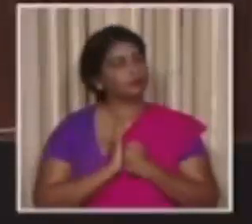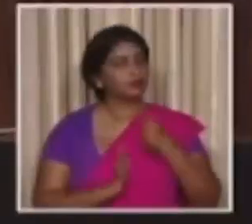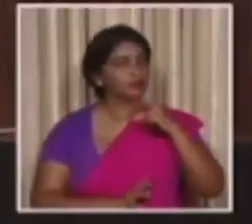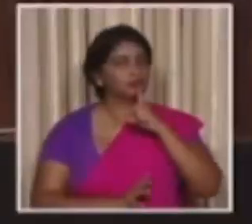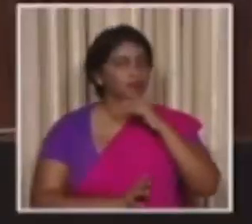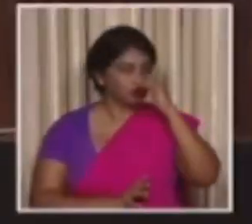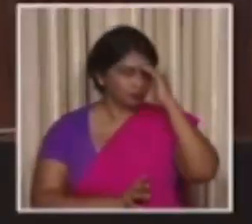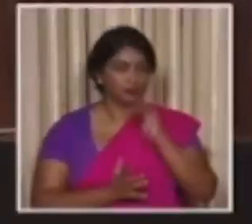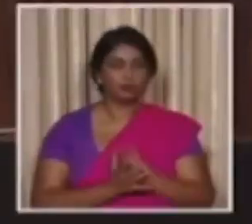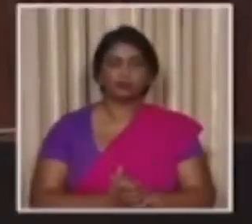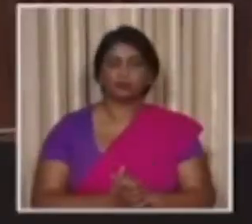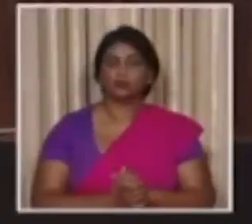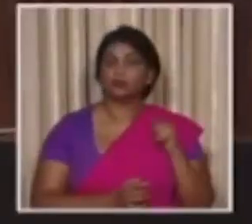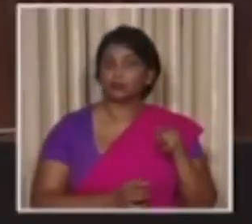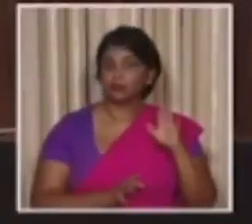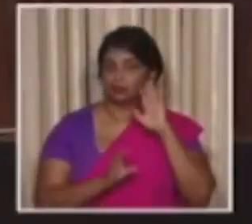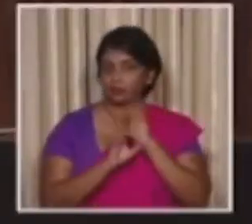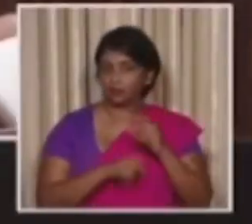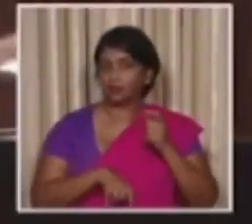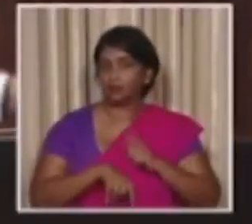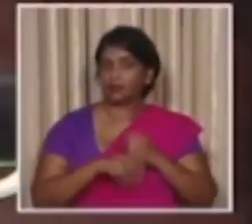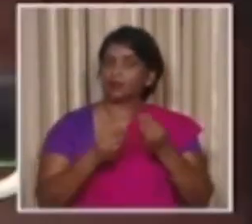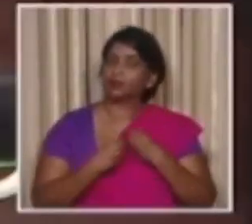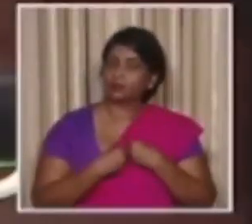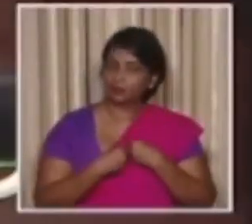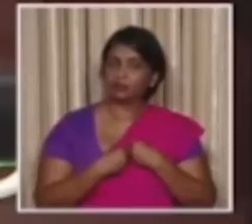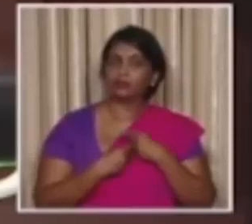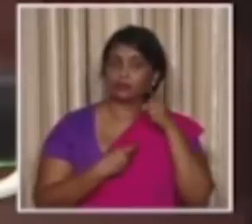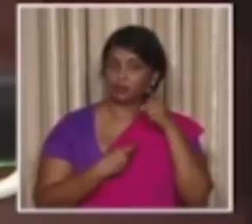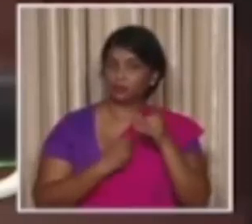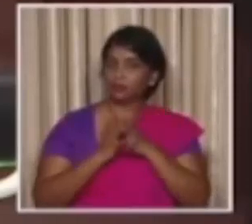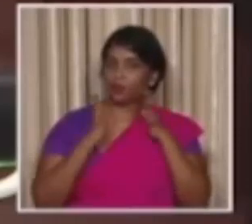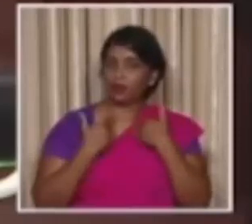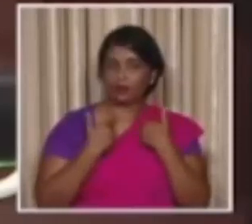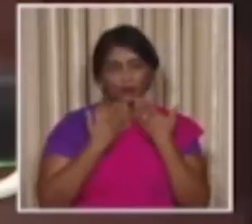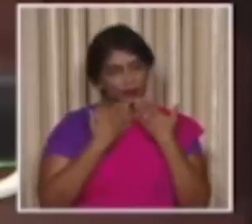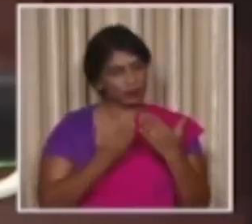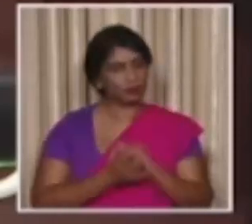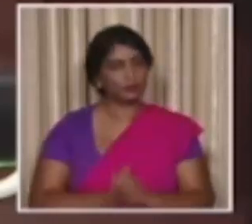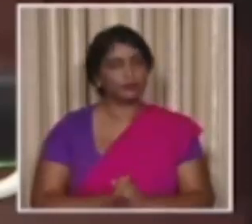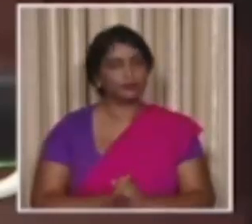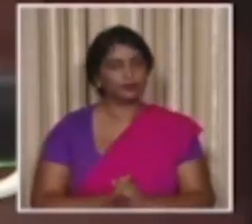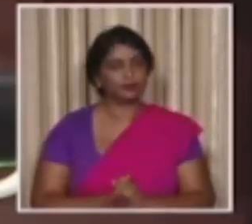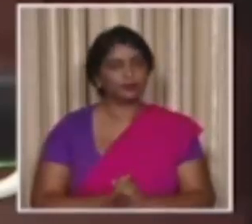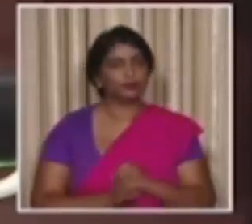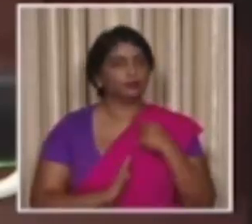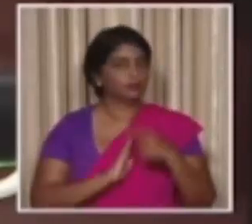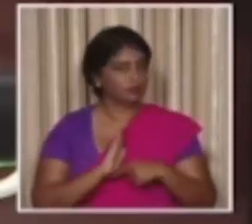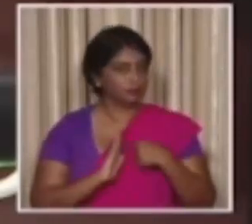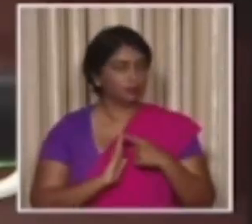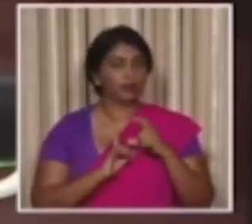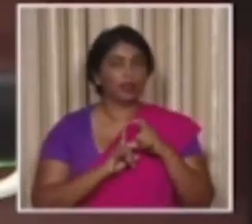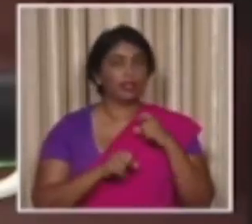නියෝජකතානක තුමනි මෙම ප්‍රකාශ කිරීමට අවස්ථාව ලබා දීම පිළිබඳ ඔබතුමාට මෙහි නිසිතවන්ත වෙනවා ශ්‍රී ලංකාවේ